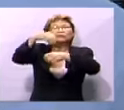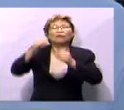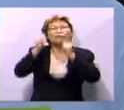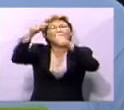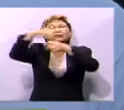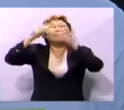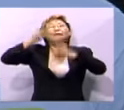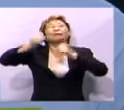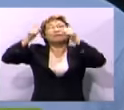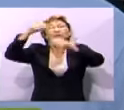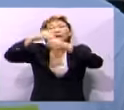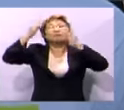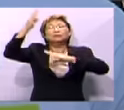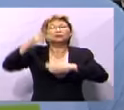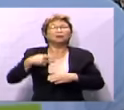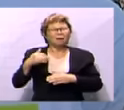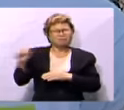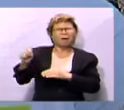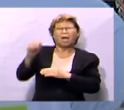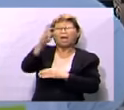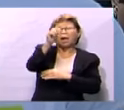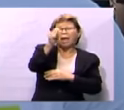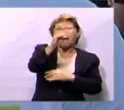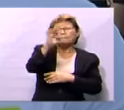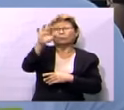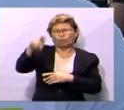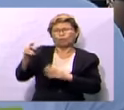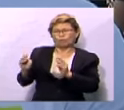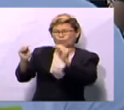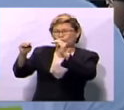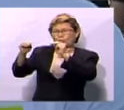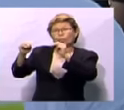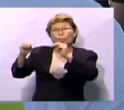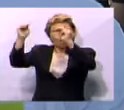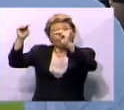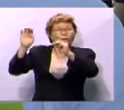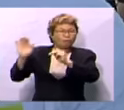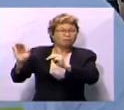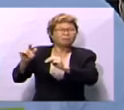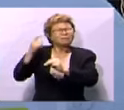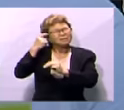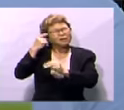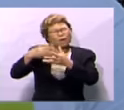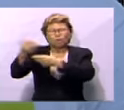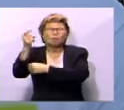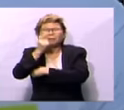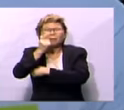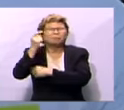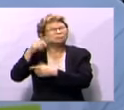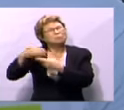sendiri. Kita tidak, MCOT Mall pengurusannya tidak memikirkan untuk buat di luar pasal